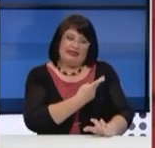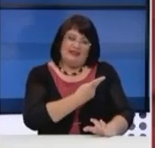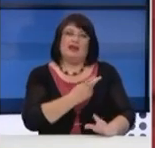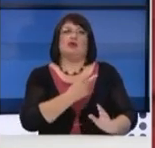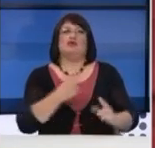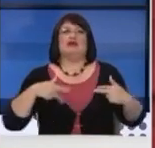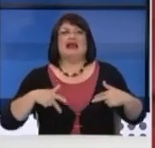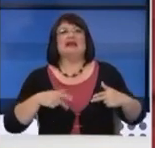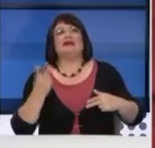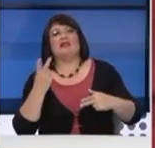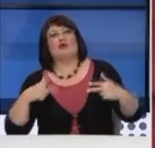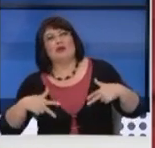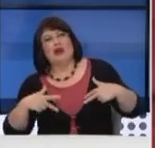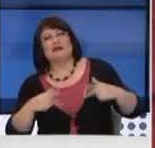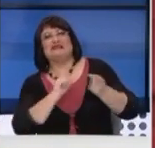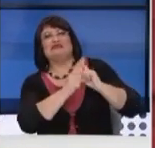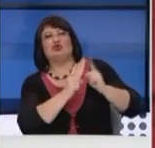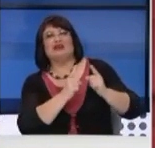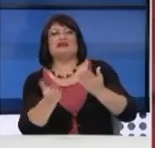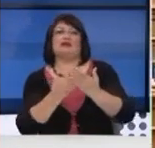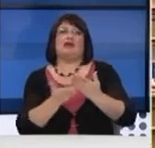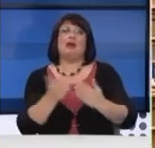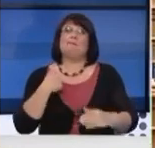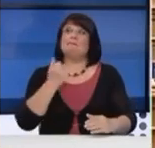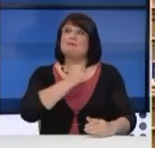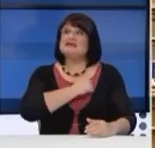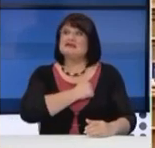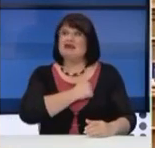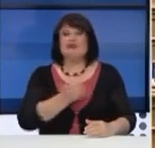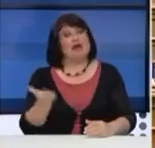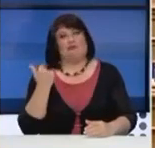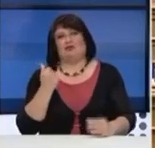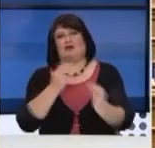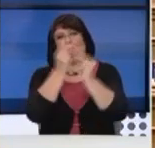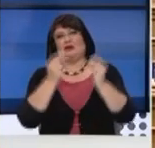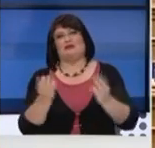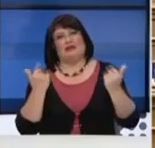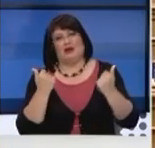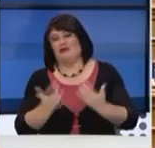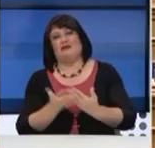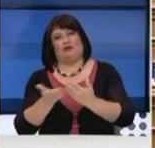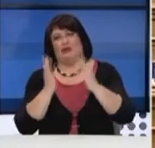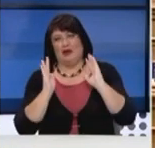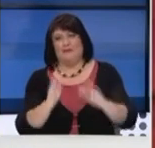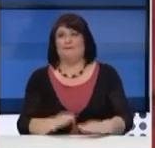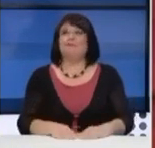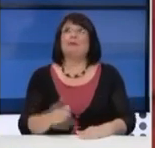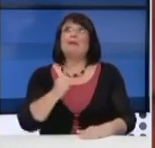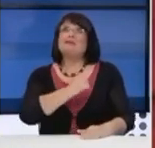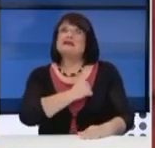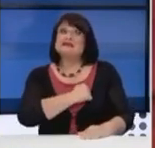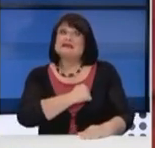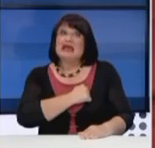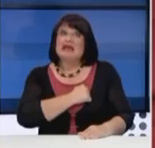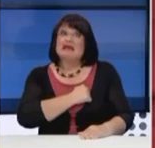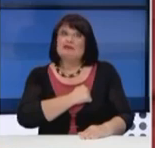συμφωνίες σας ενισχύουν σε ένα διάλογο με την Τουρκία. Εμείς πιστεύουμε ότι αυτό δεν ισχύει. Εμείς πιστεύουμε ότι, δεδομένου ότι